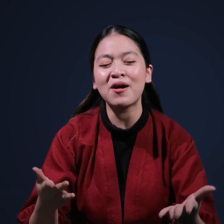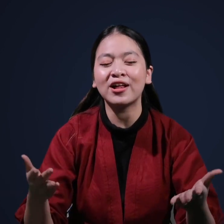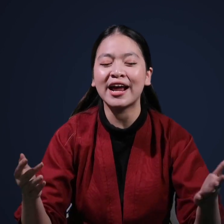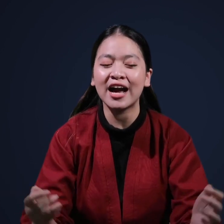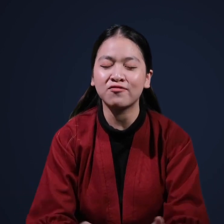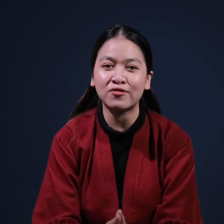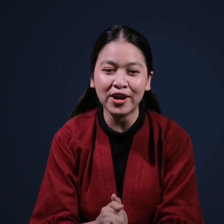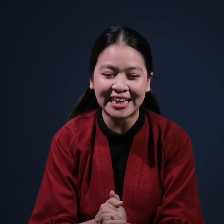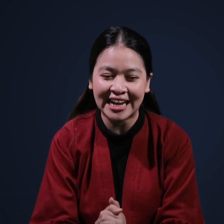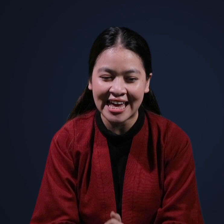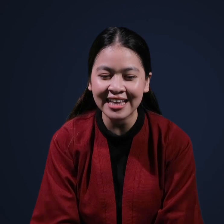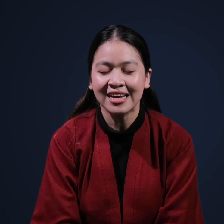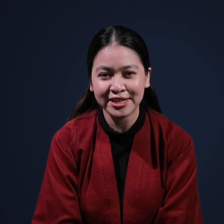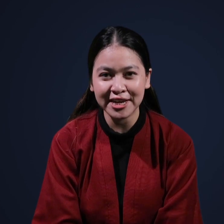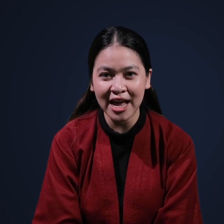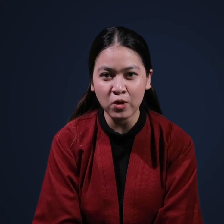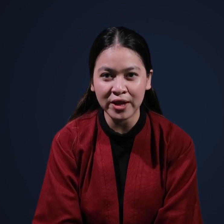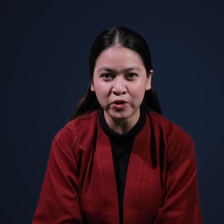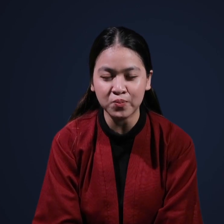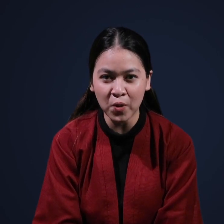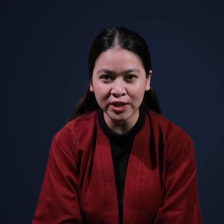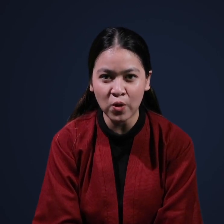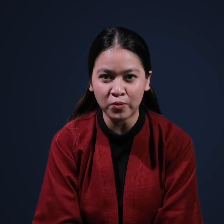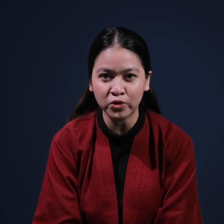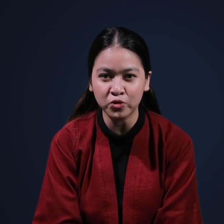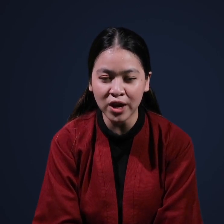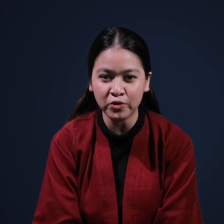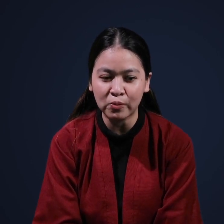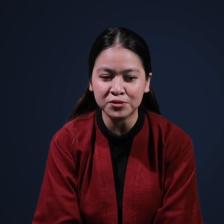dukung cabang olahraga favorit kalian. Jadikan momentum PON